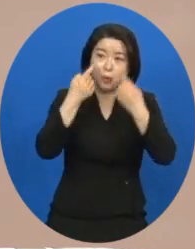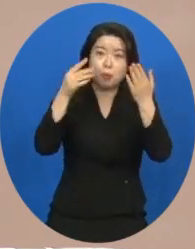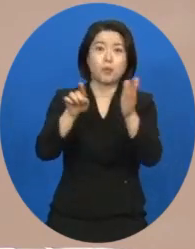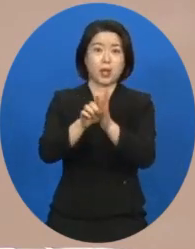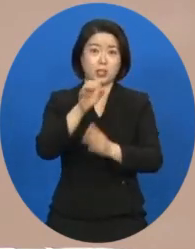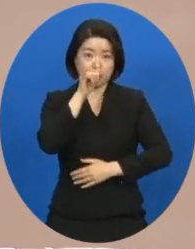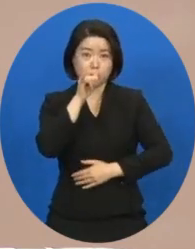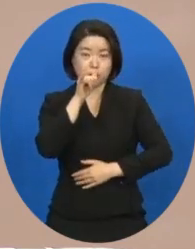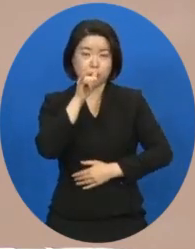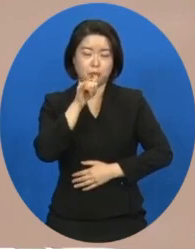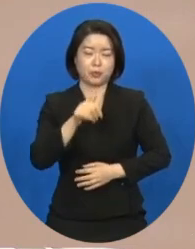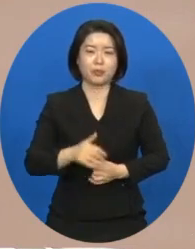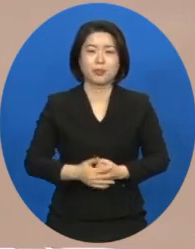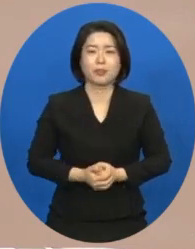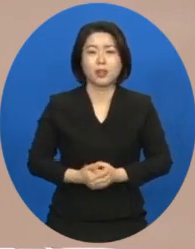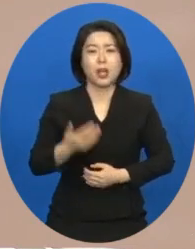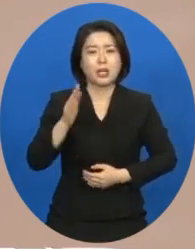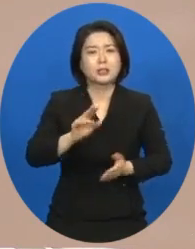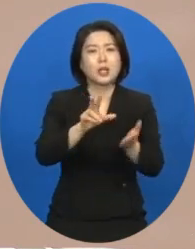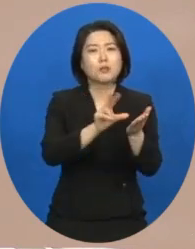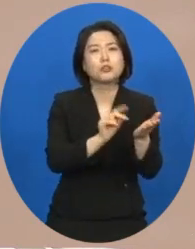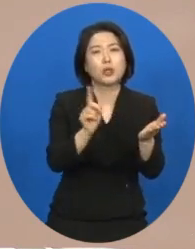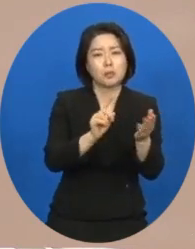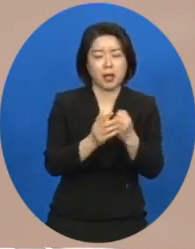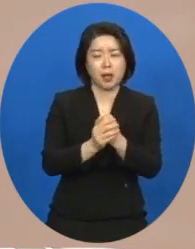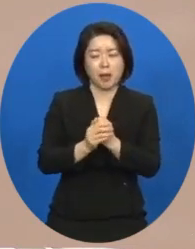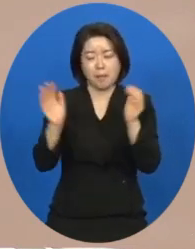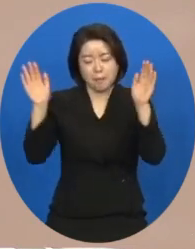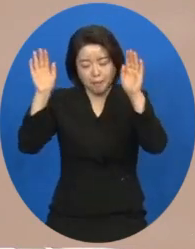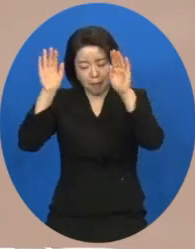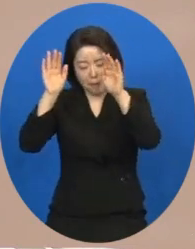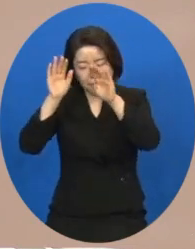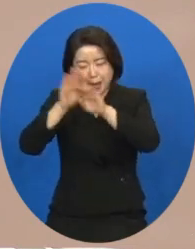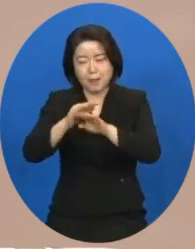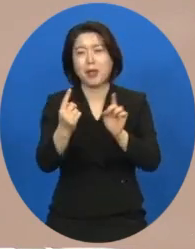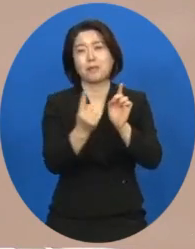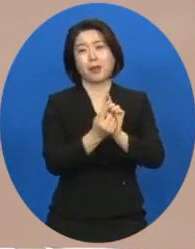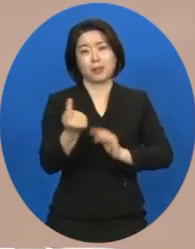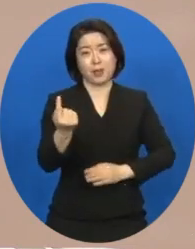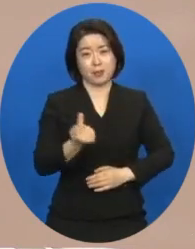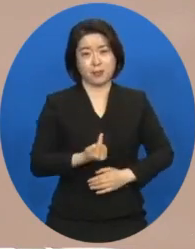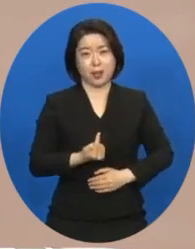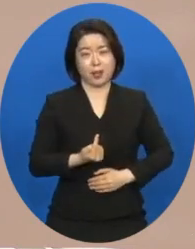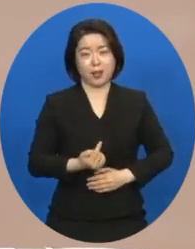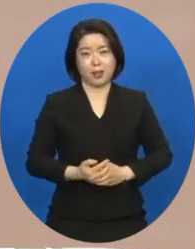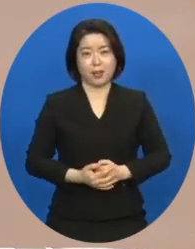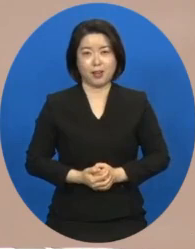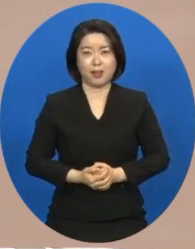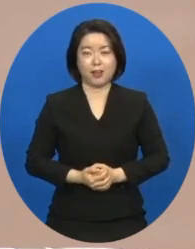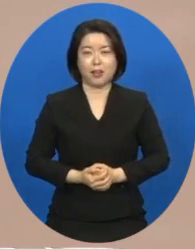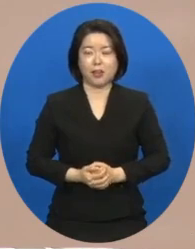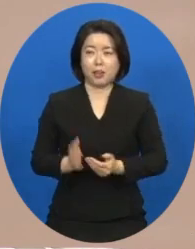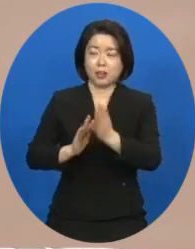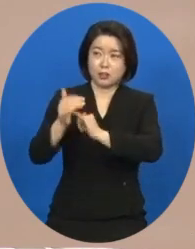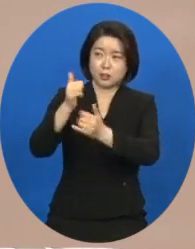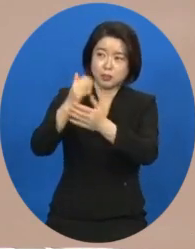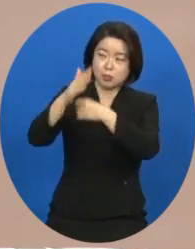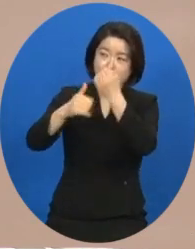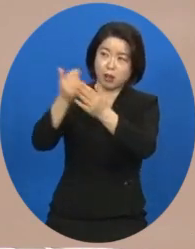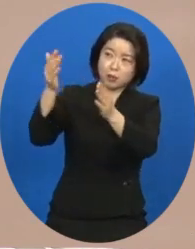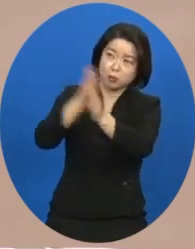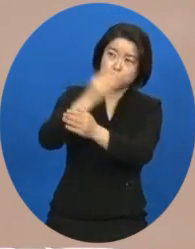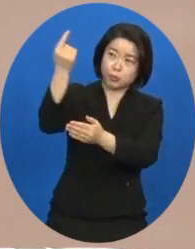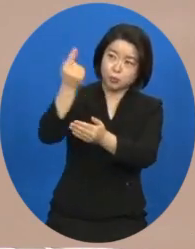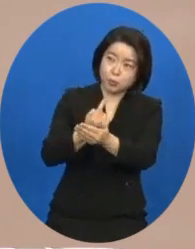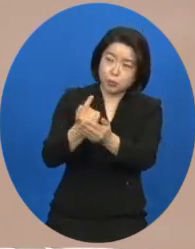겁니다. 근데 문제는 밤에 찾아왔어요. 아니, 예수님이 하나님께로 온